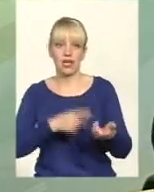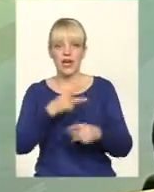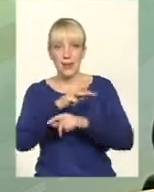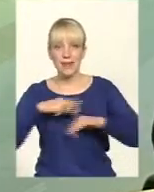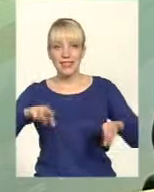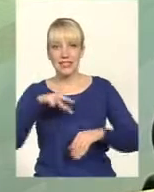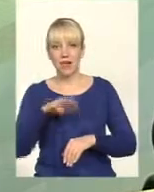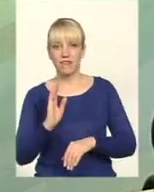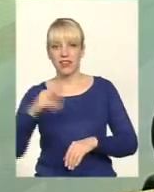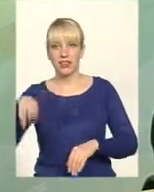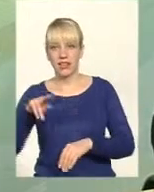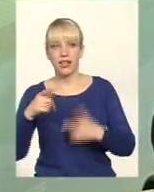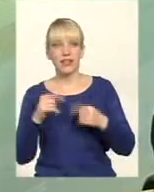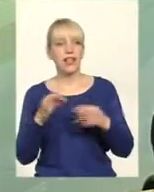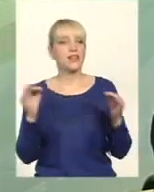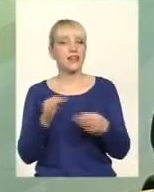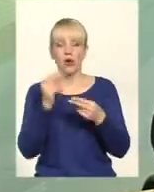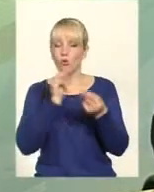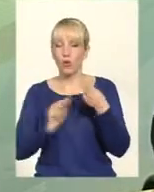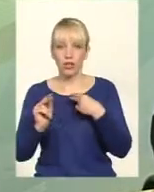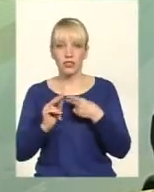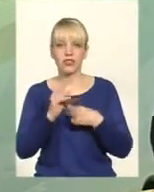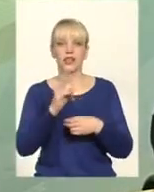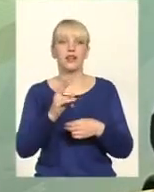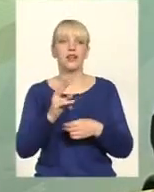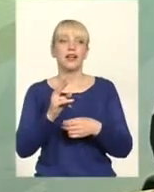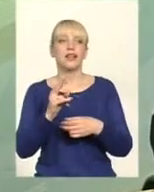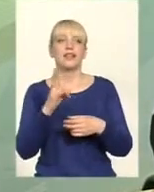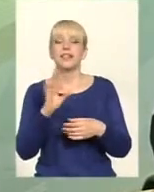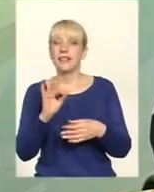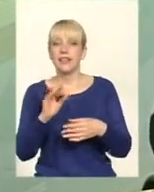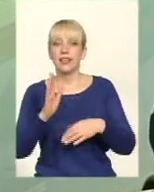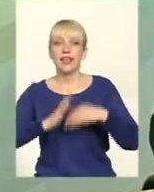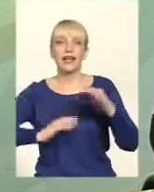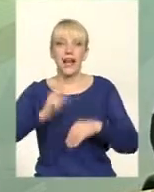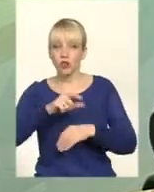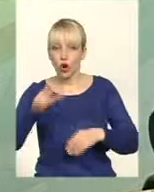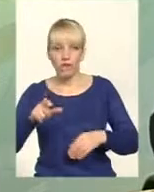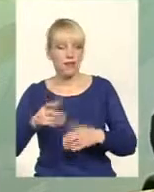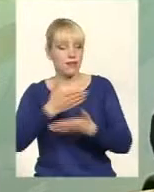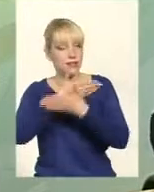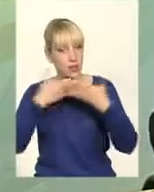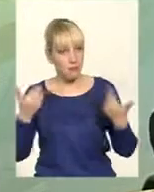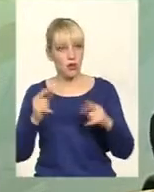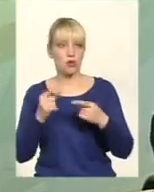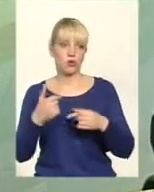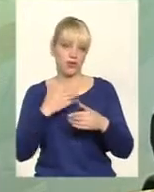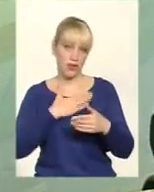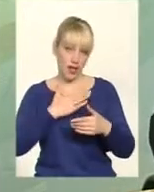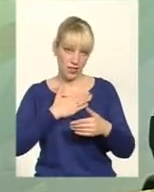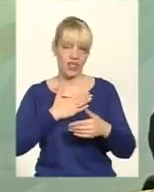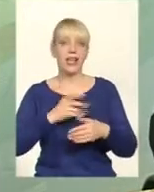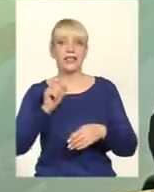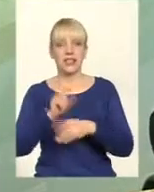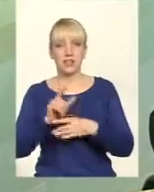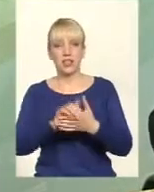Міністерство МВД, де, ну, ніякого ні покращення, ні поліпшення, ні кадрових немає. І тому я думаю, що наше завдання